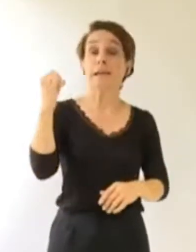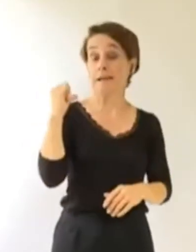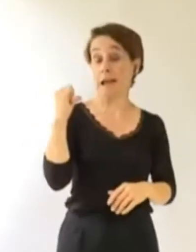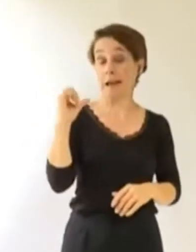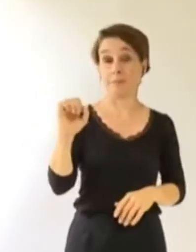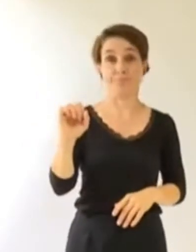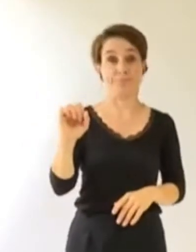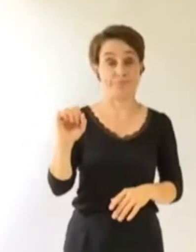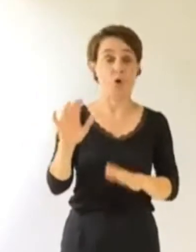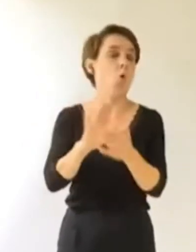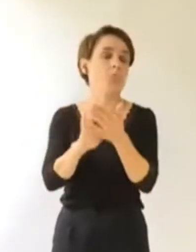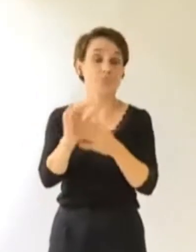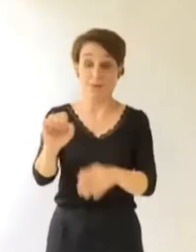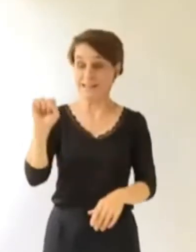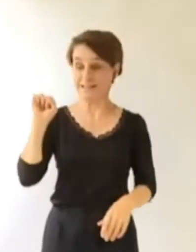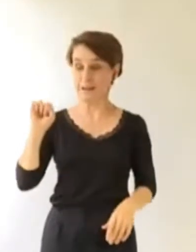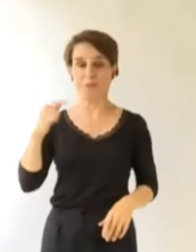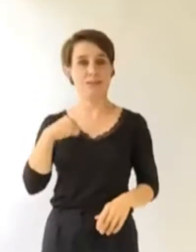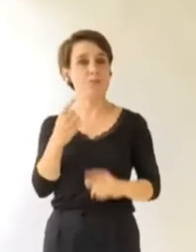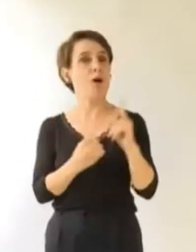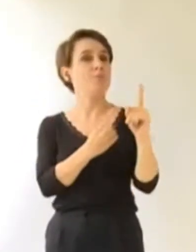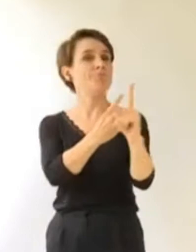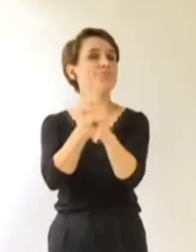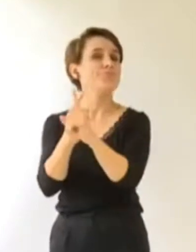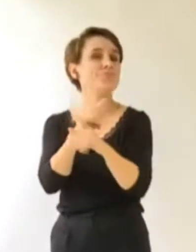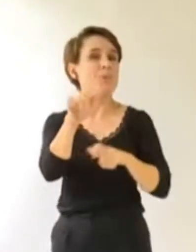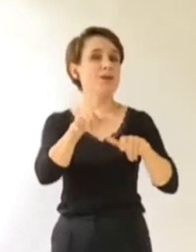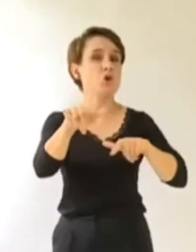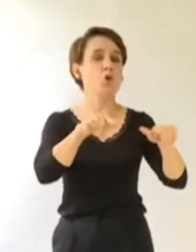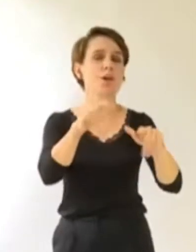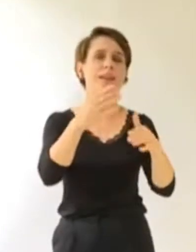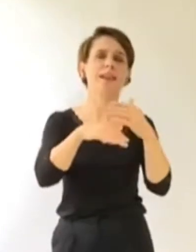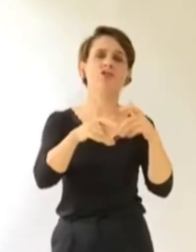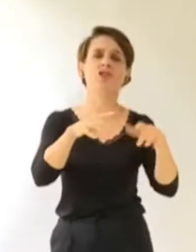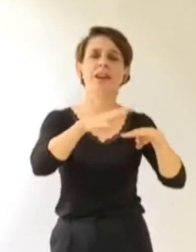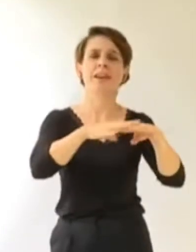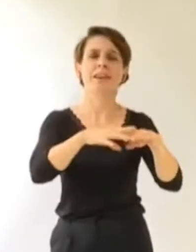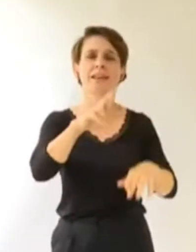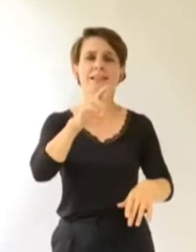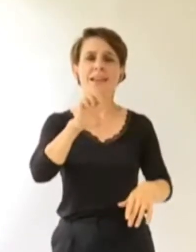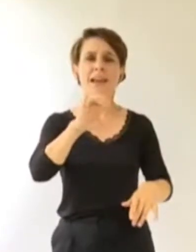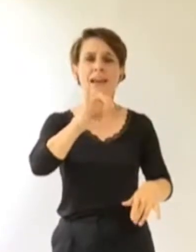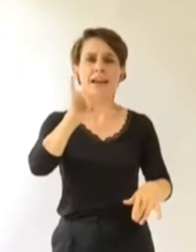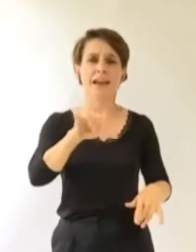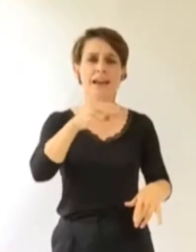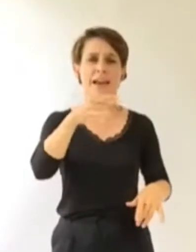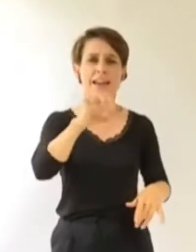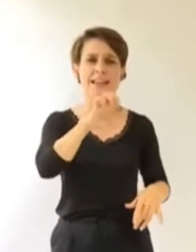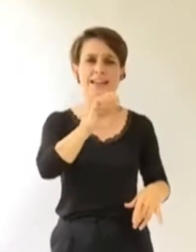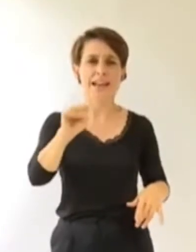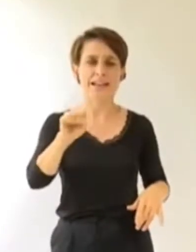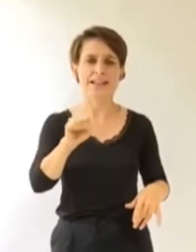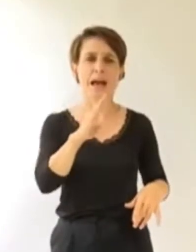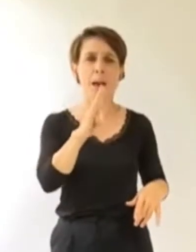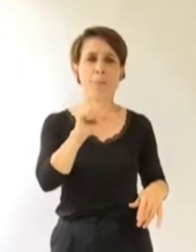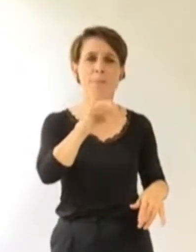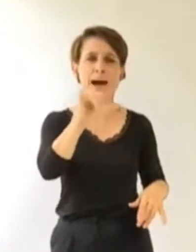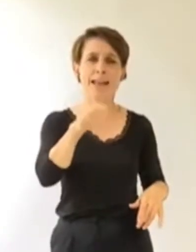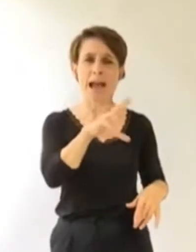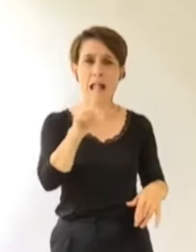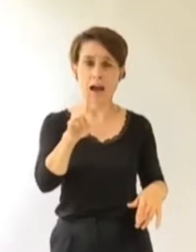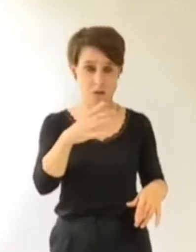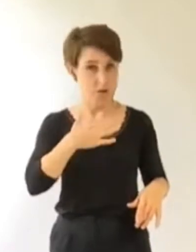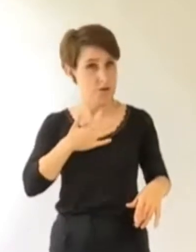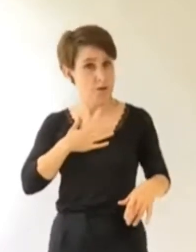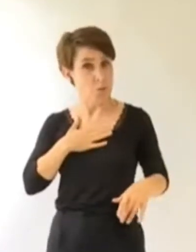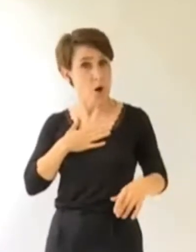locataires du quartier Régnès-Bayard, le seul quartier qu'une municipalité de ma tendance a réalisé. C'est